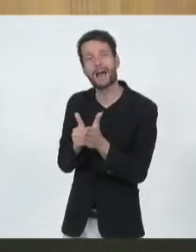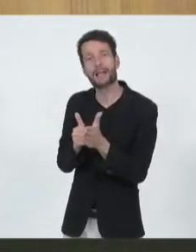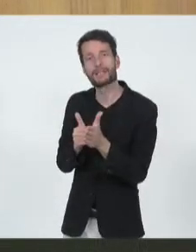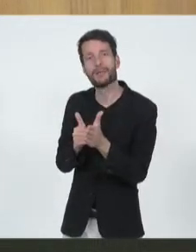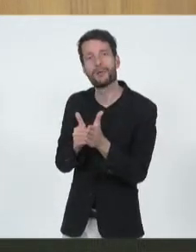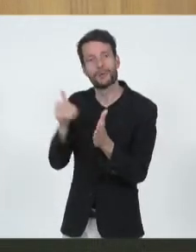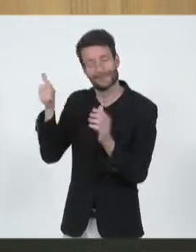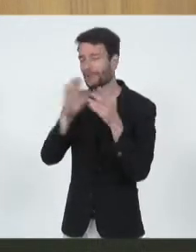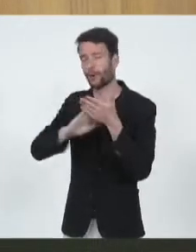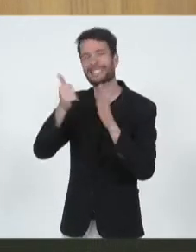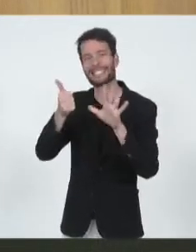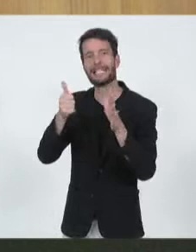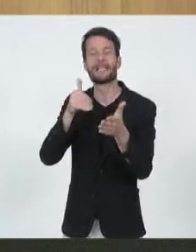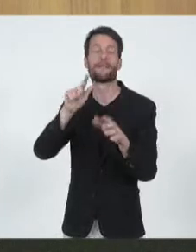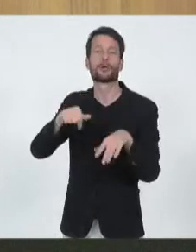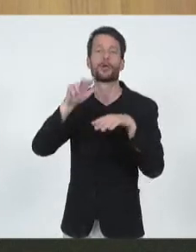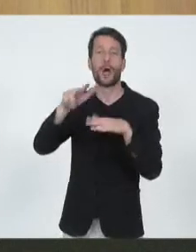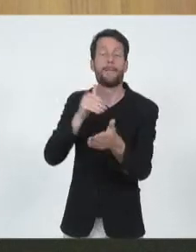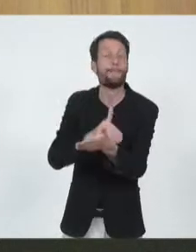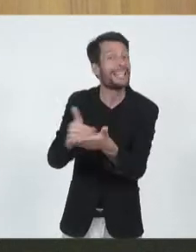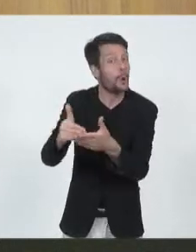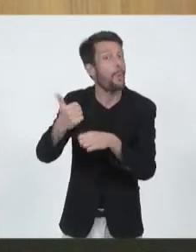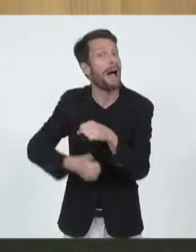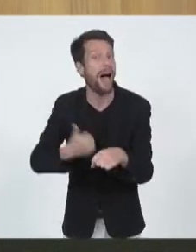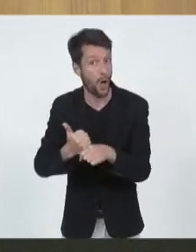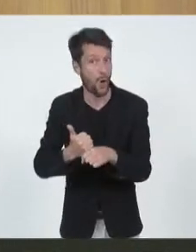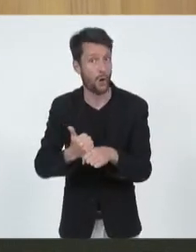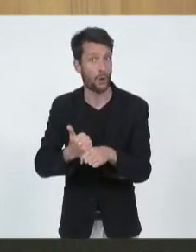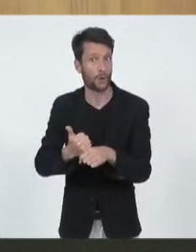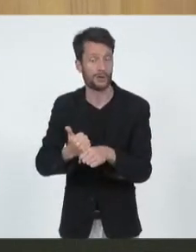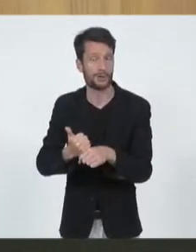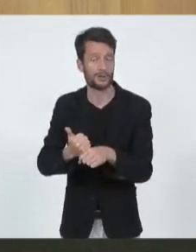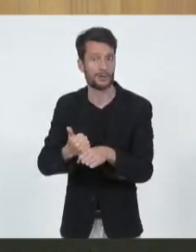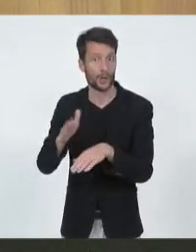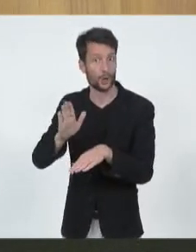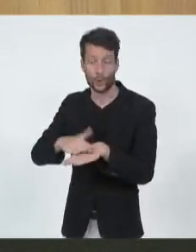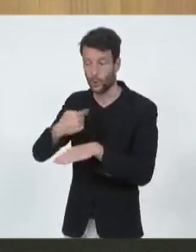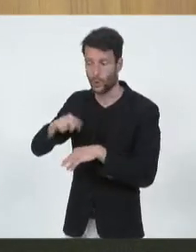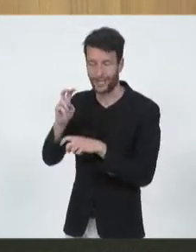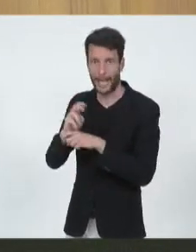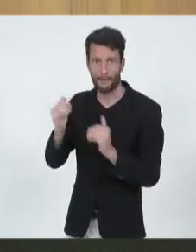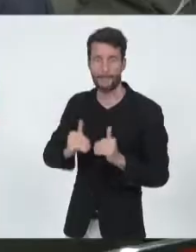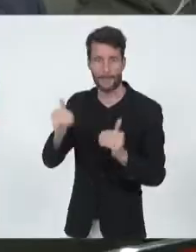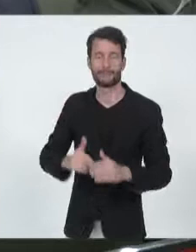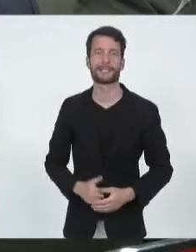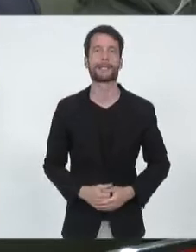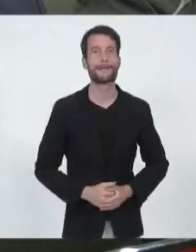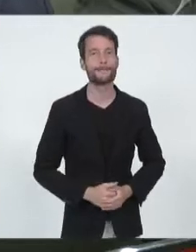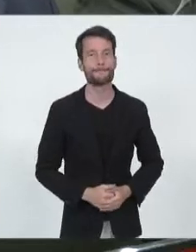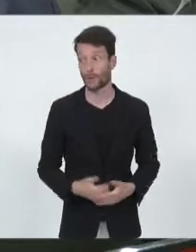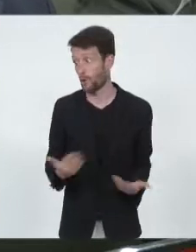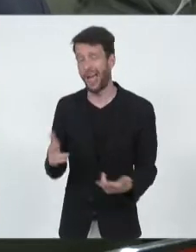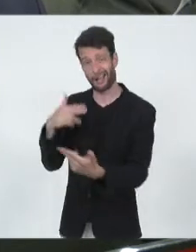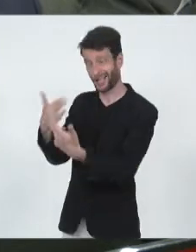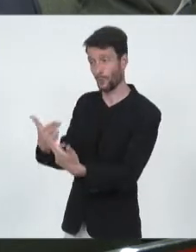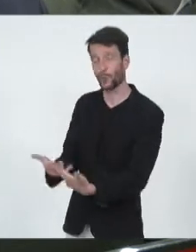est effectivement gelé par décision communautaire depuis 2018. Voilà les réponses que je voulais vous aborder. Et je